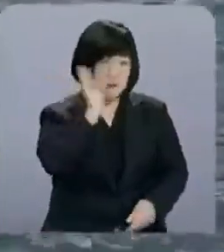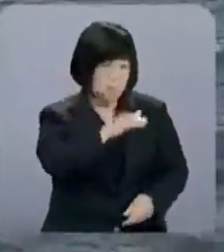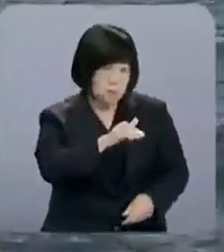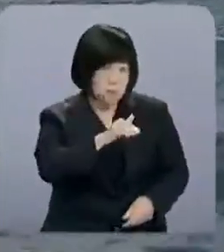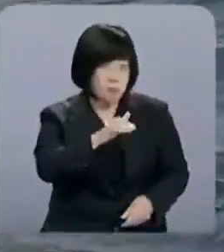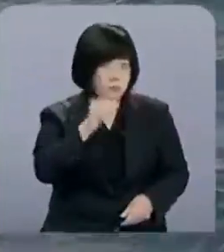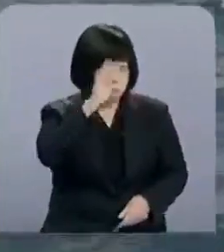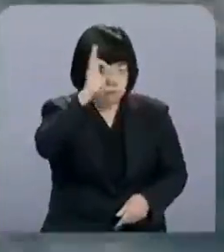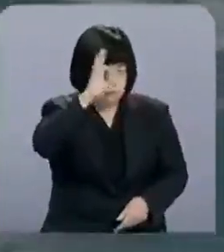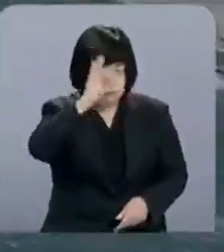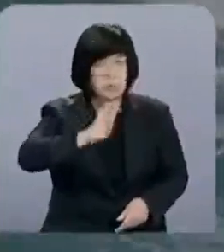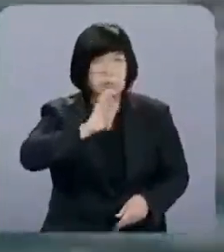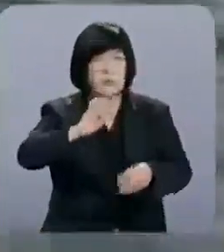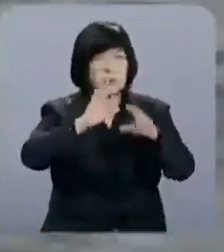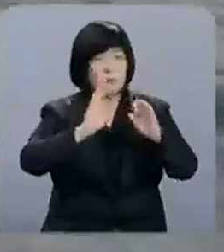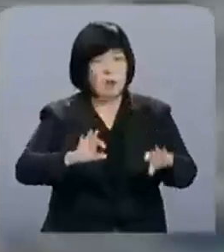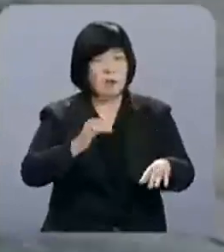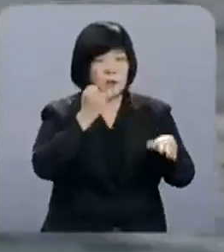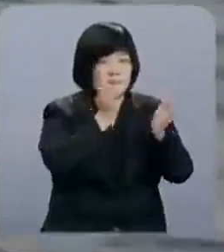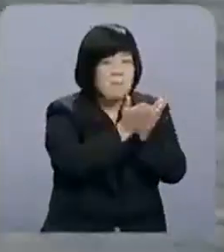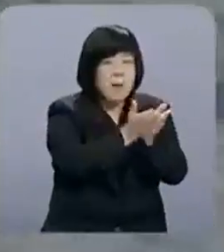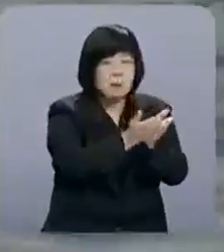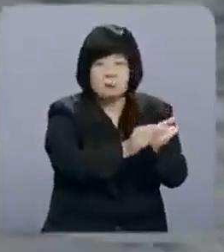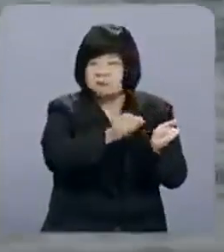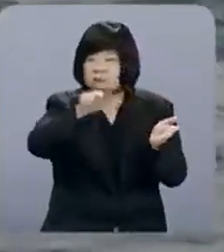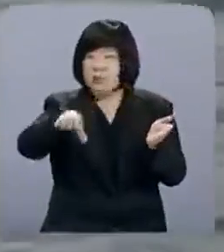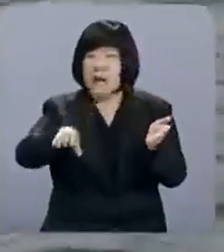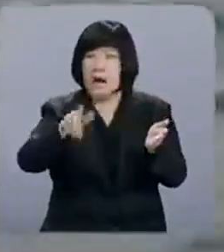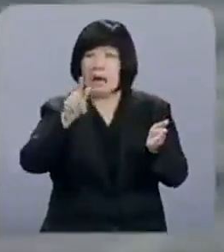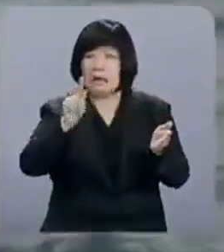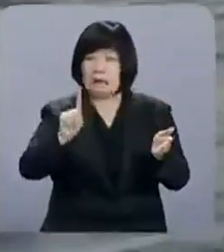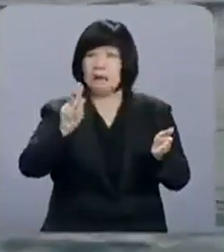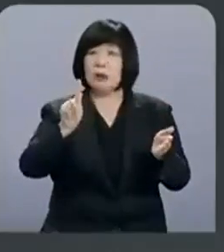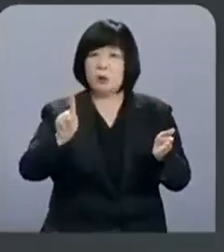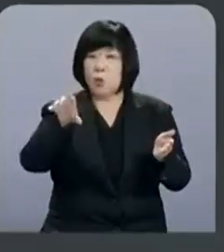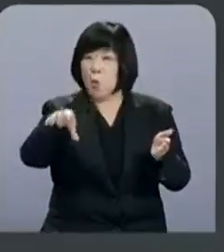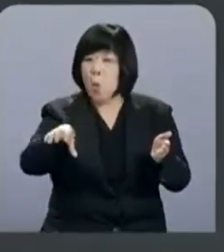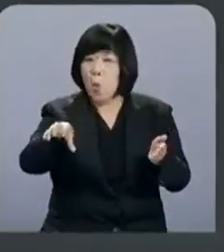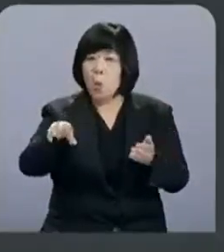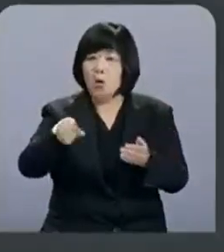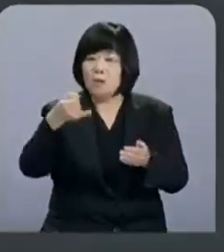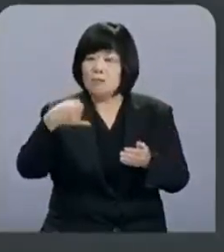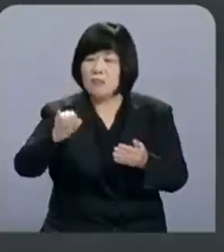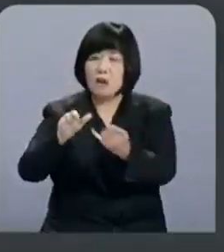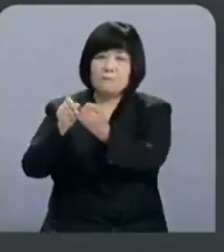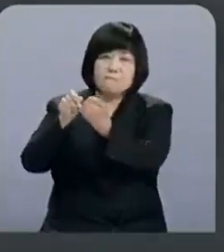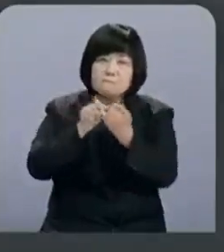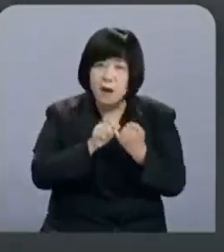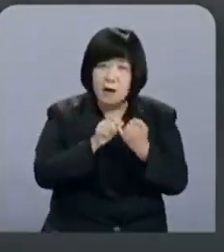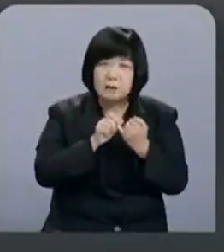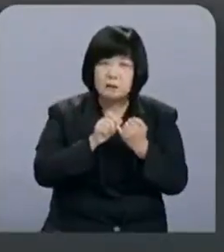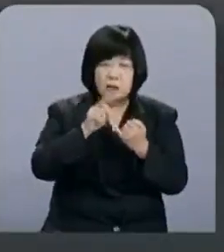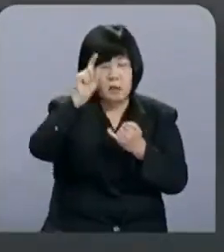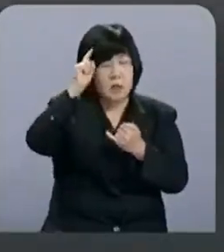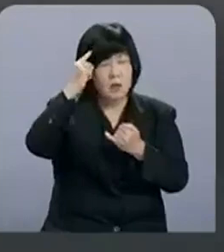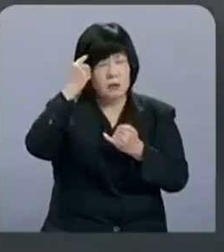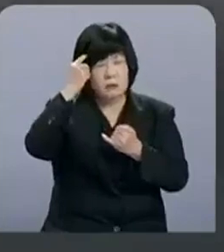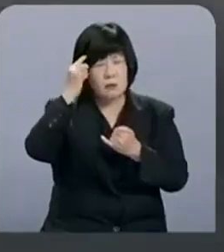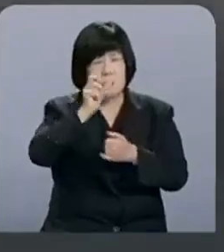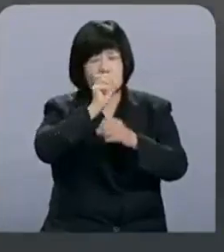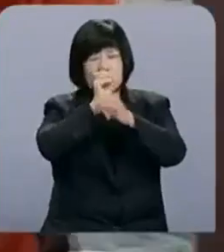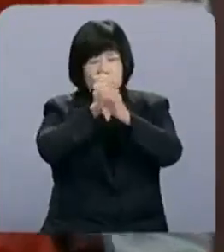40여분 만에 배에서 1km 가량 떨어진 위치에서 딸을 구조 햇지만 의식이 없는 상태에서 병원으로 옮겨져 치료를 받았다